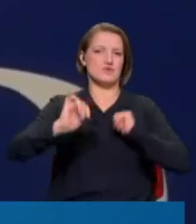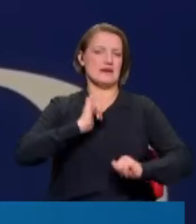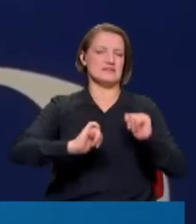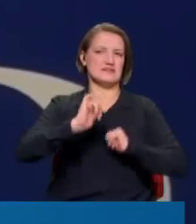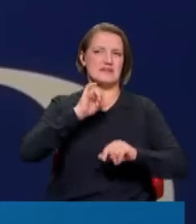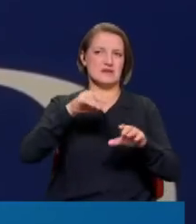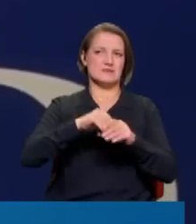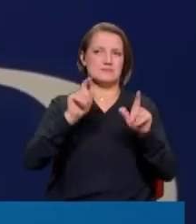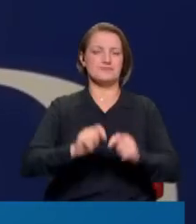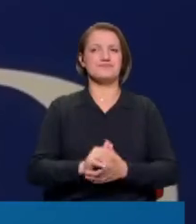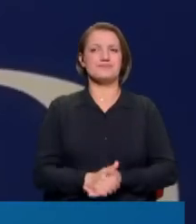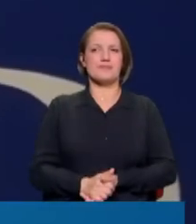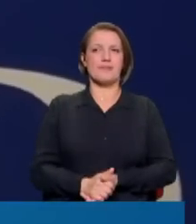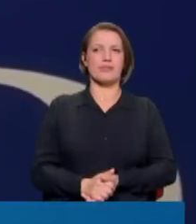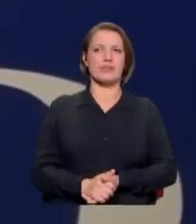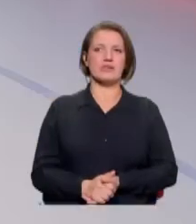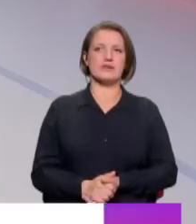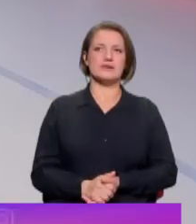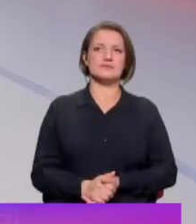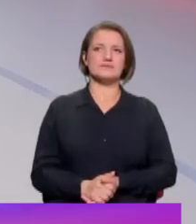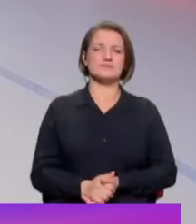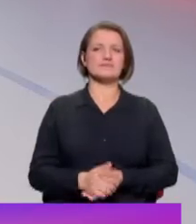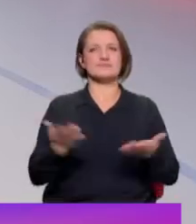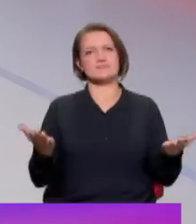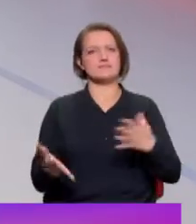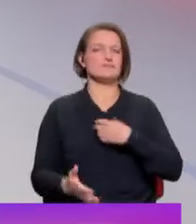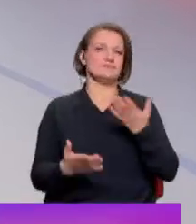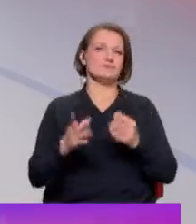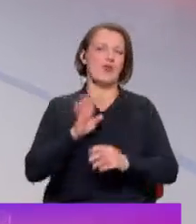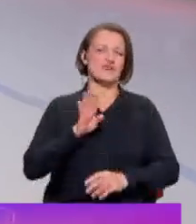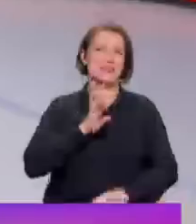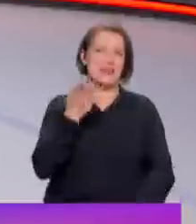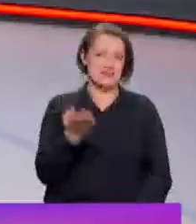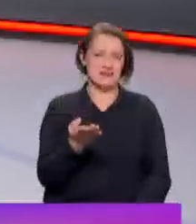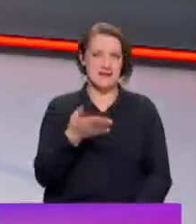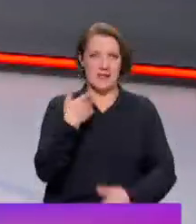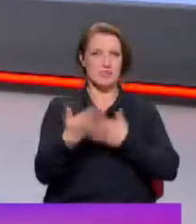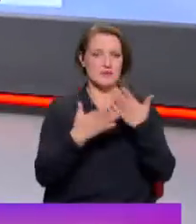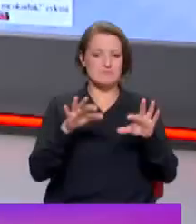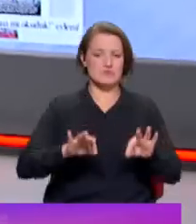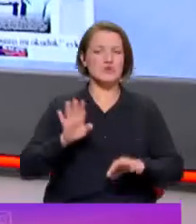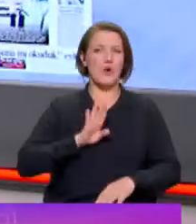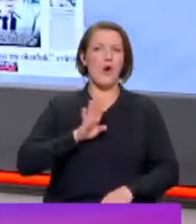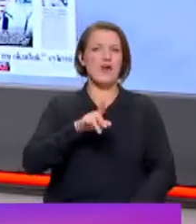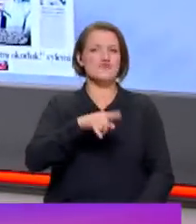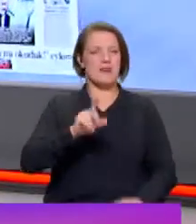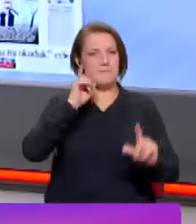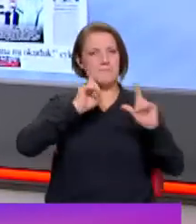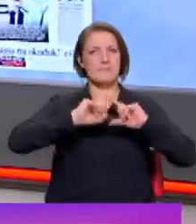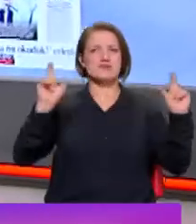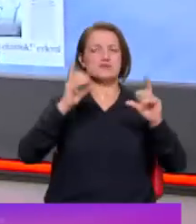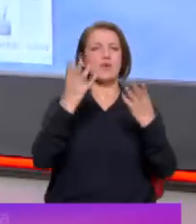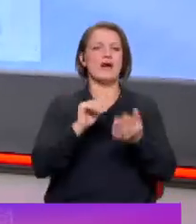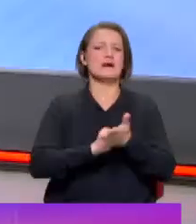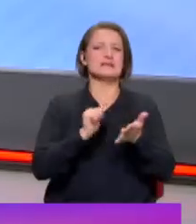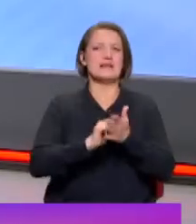bazında yapıyoruz Madem öğrencilerden bahsettik bugün öğrencileri manşetine Taşıyan